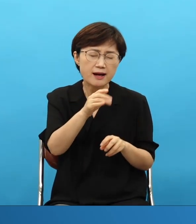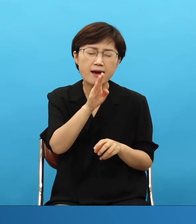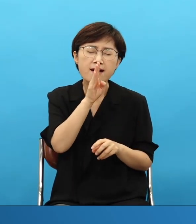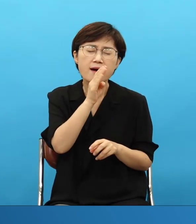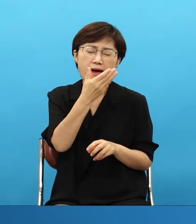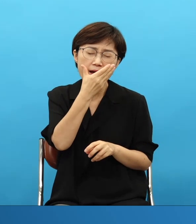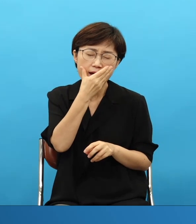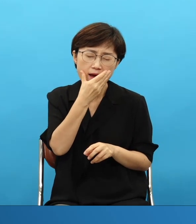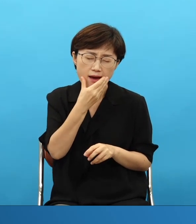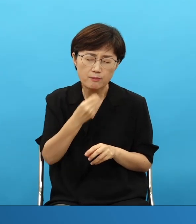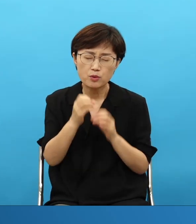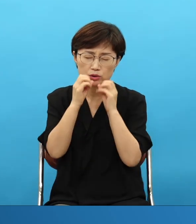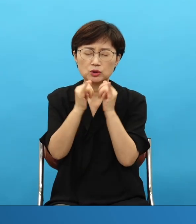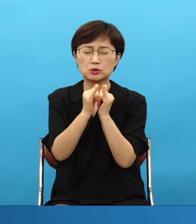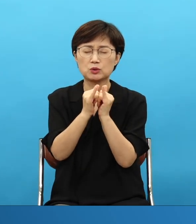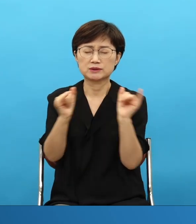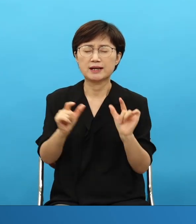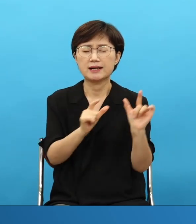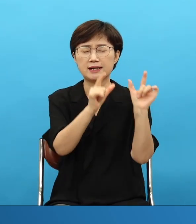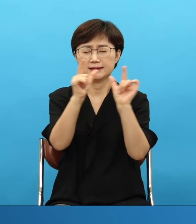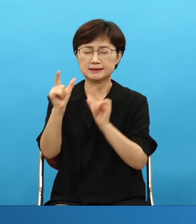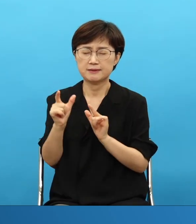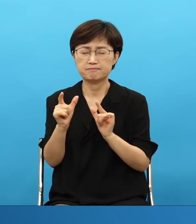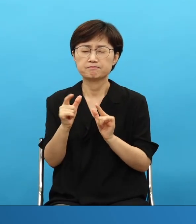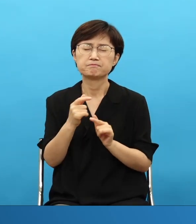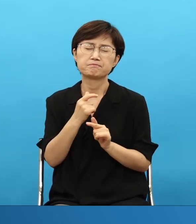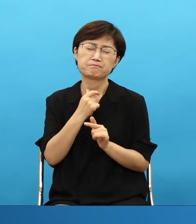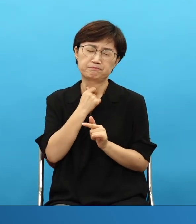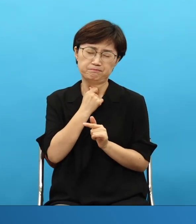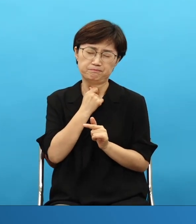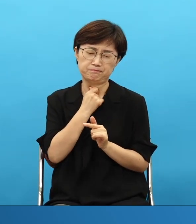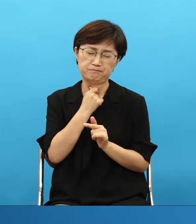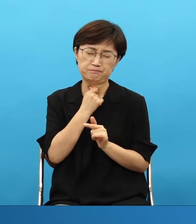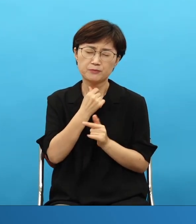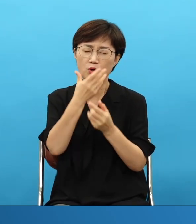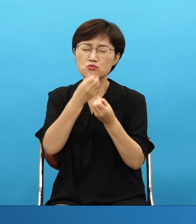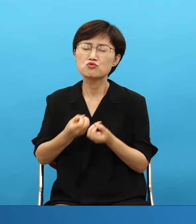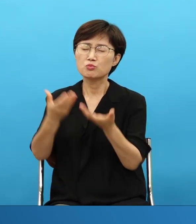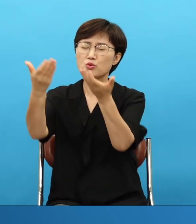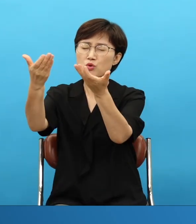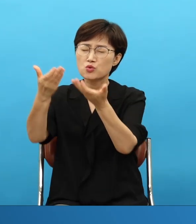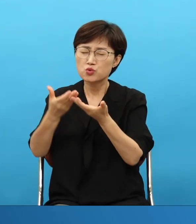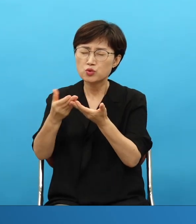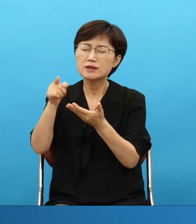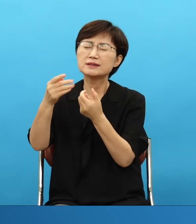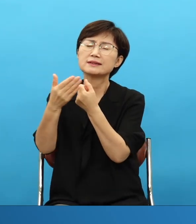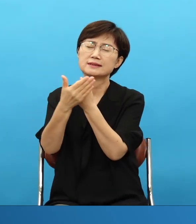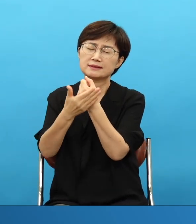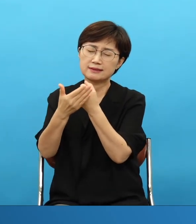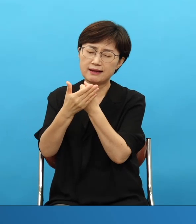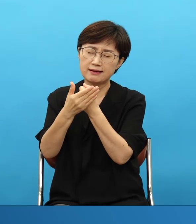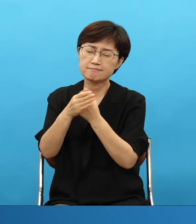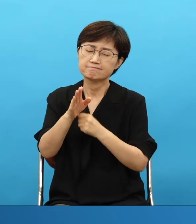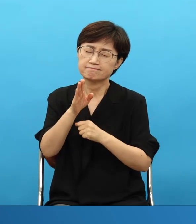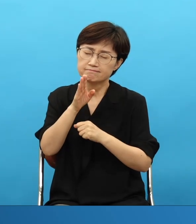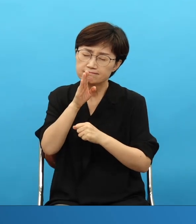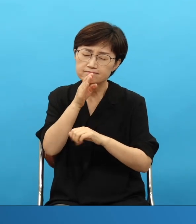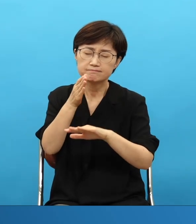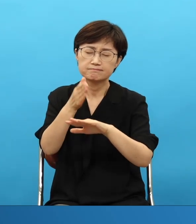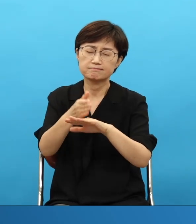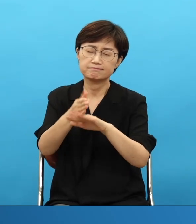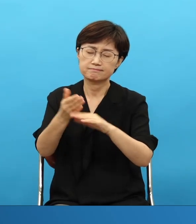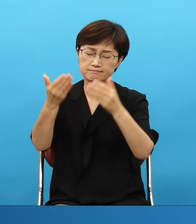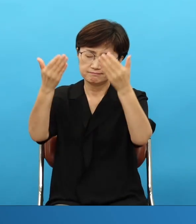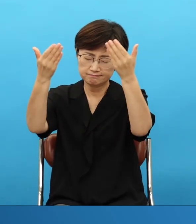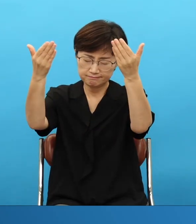살아가도록 축복하신 은혜에 감사를 드립니다. We thank you for the blessed grace to live the life of the happy evangelist who